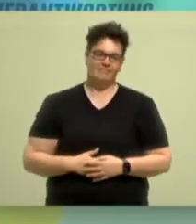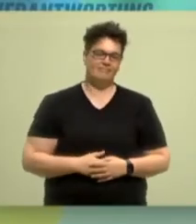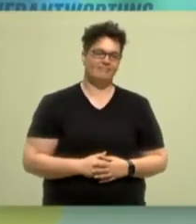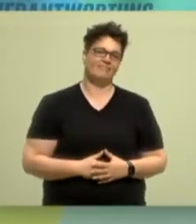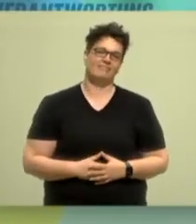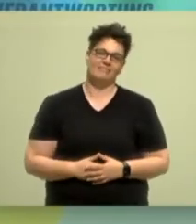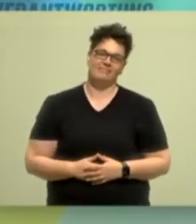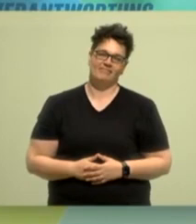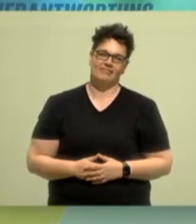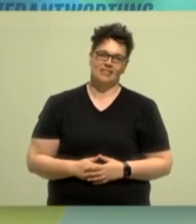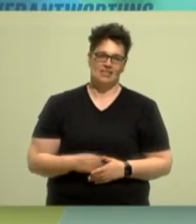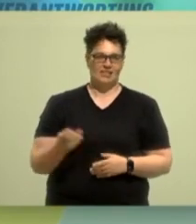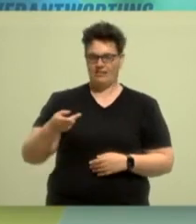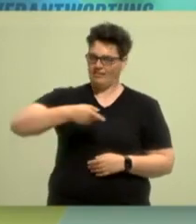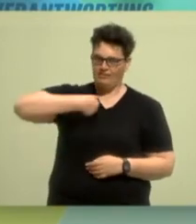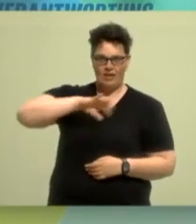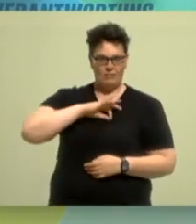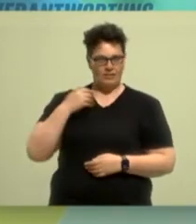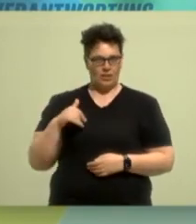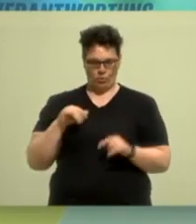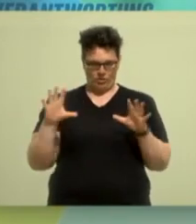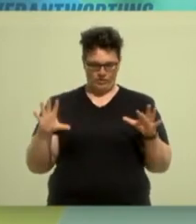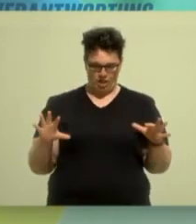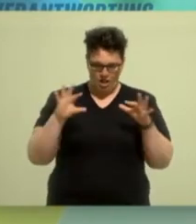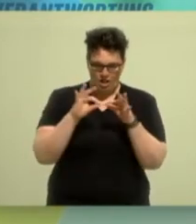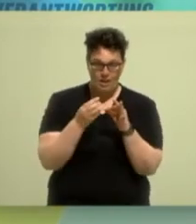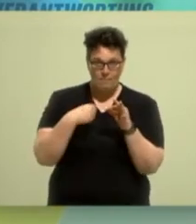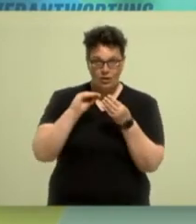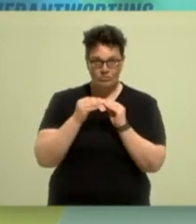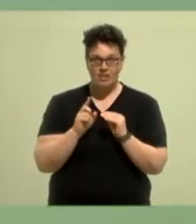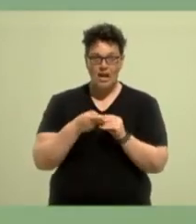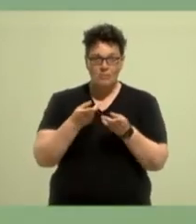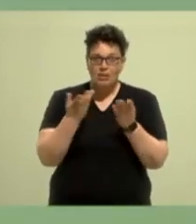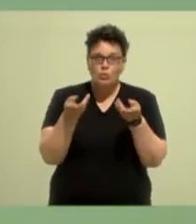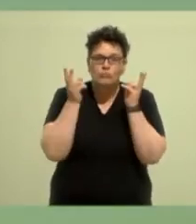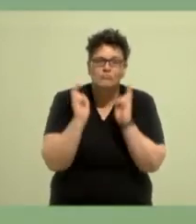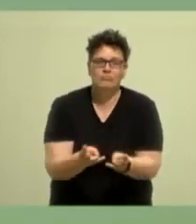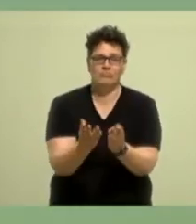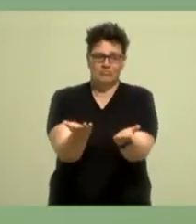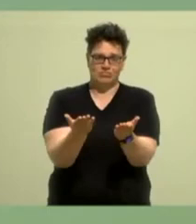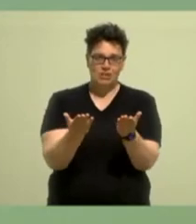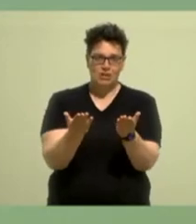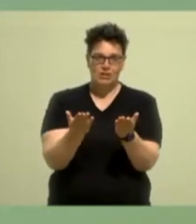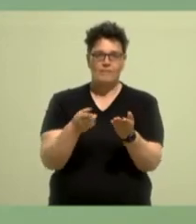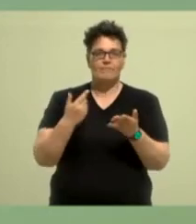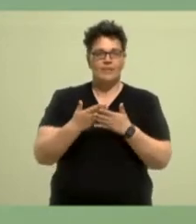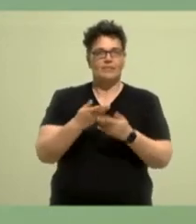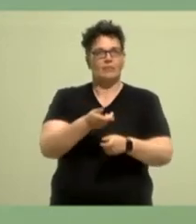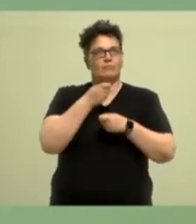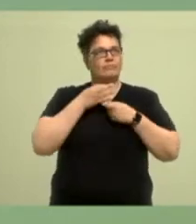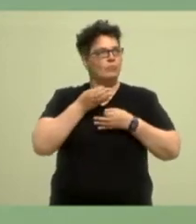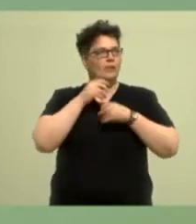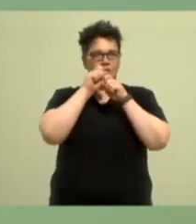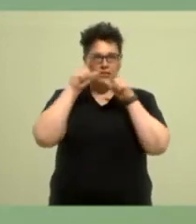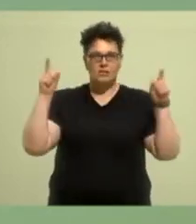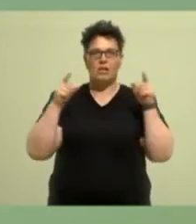Weil es der Richtige ist. Und das bedeutet für mich unser Auftrag jetzt, Wandel in Verantwortung zu bringen.